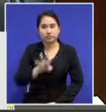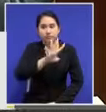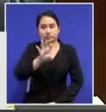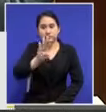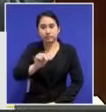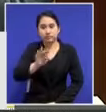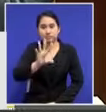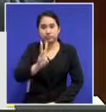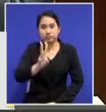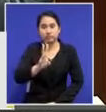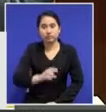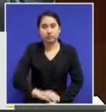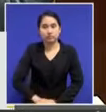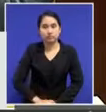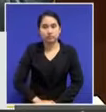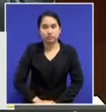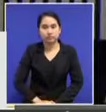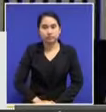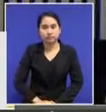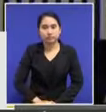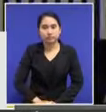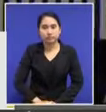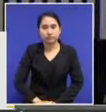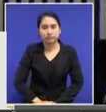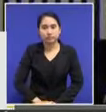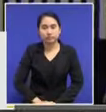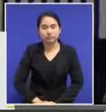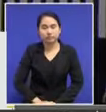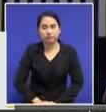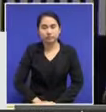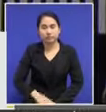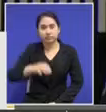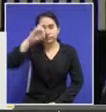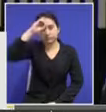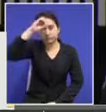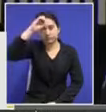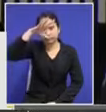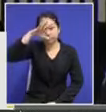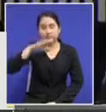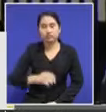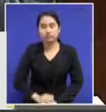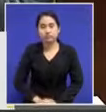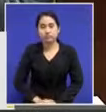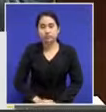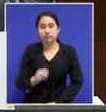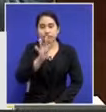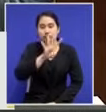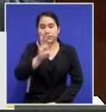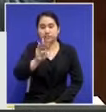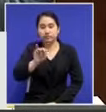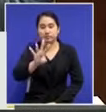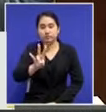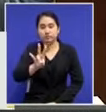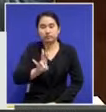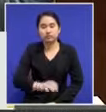446นายรังสิมันโลม ธนาธรจึงรุ่งเรืองกิจครับ